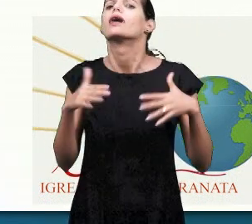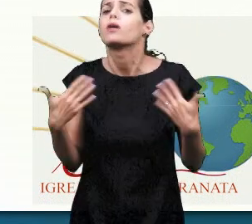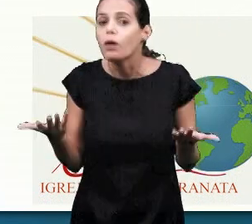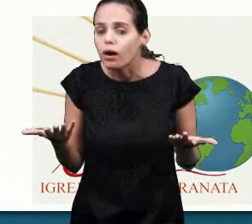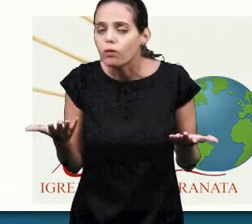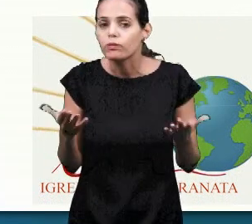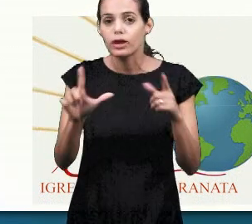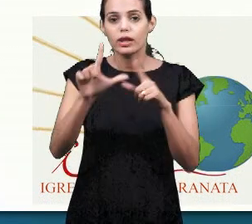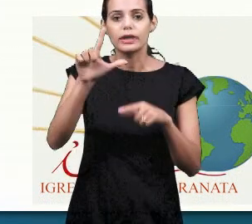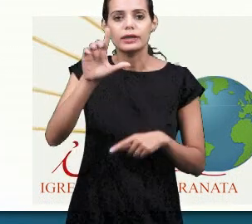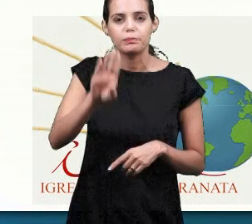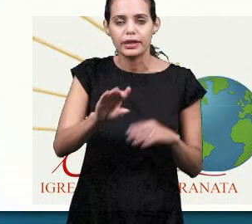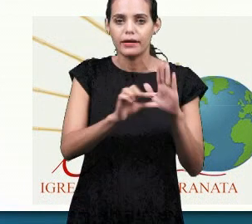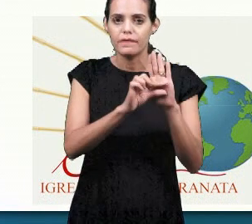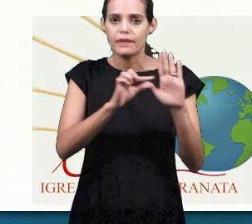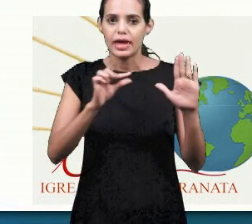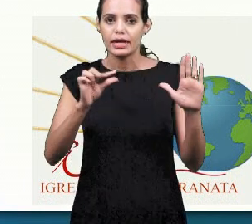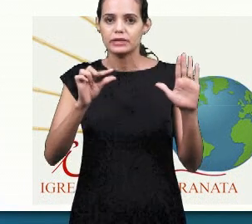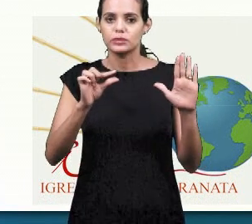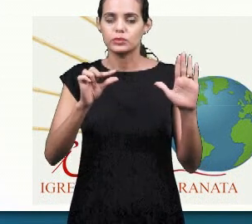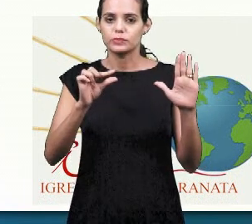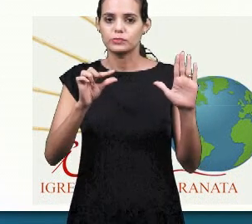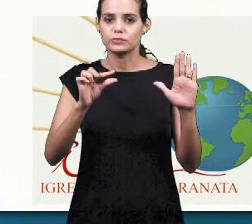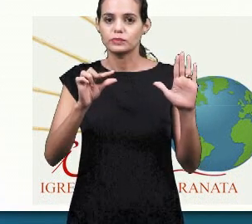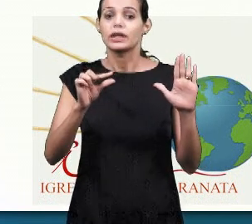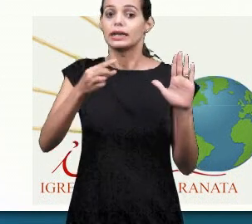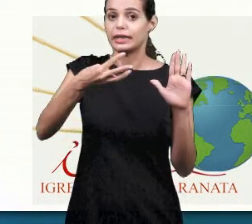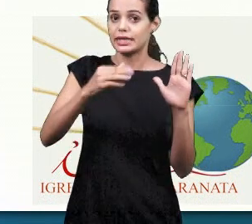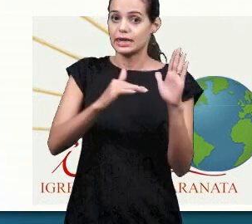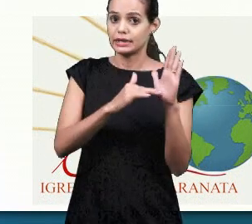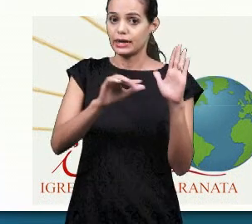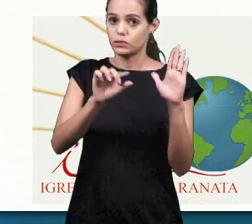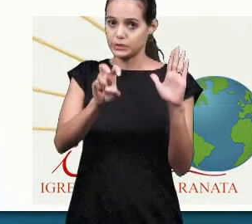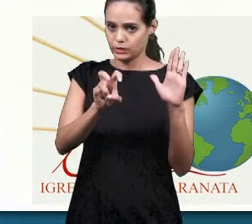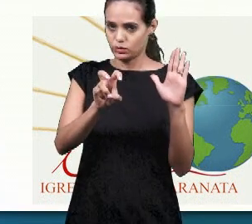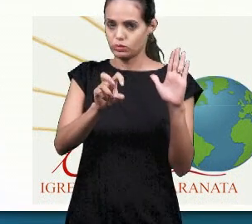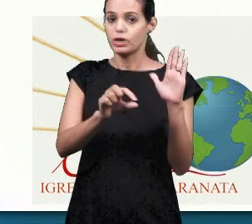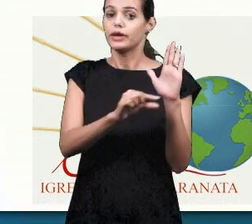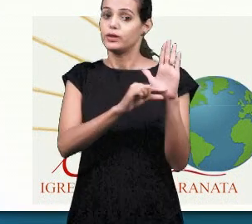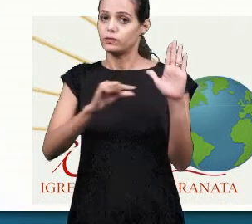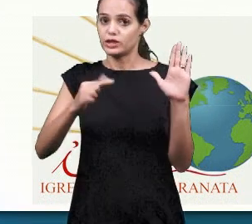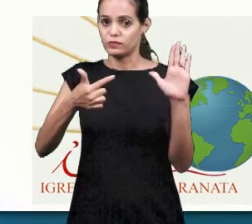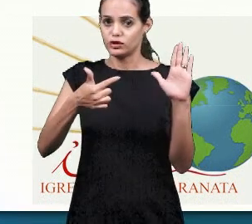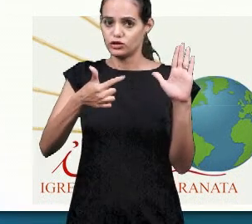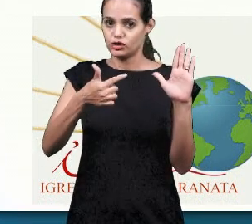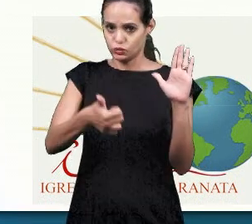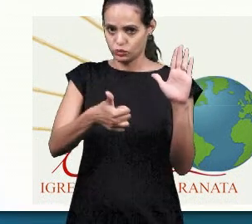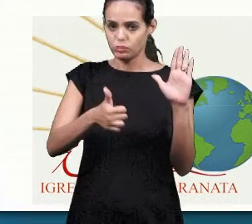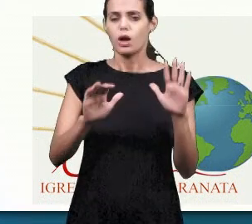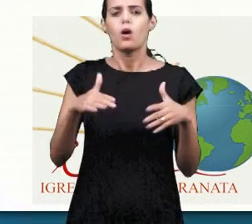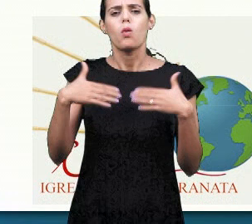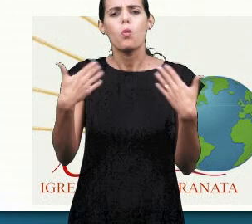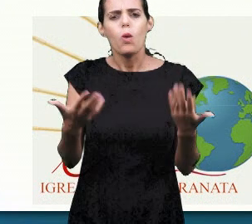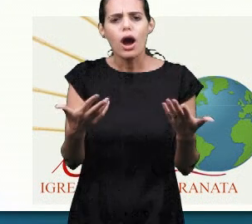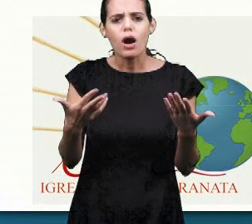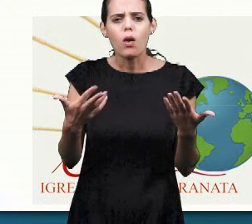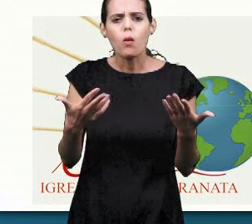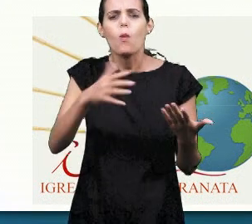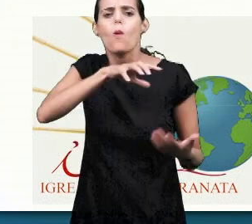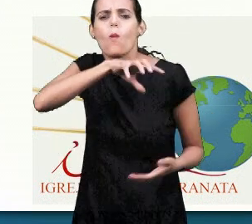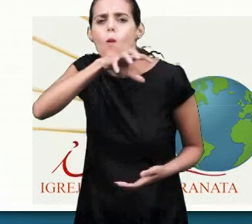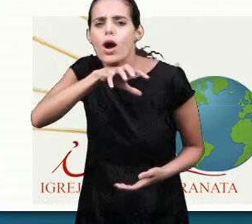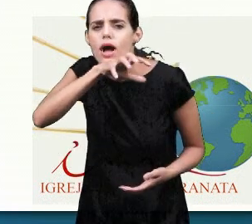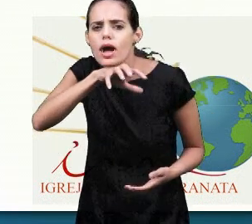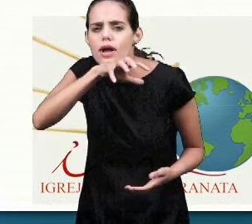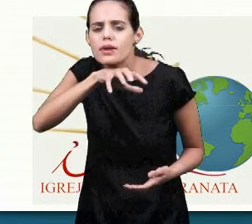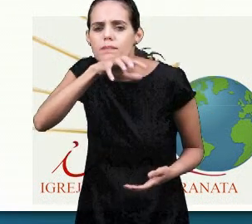dans le verset 3 à 5 et dans le verset 21, quel est l'animal qui allait